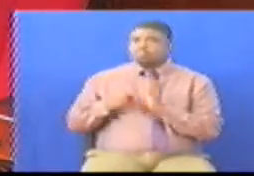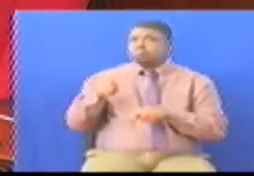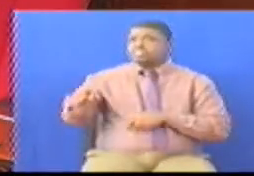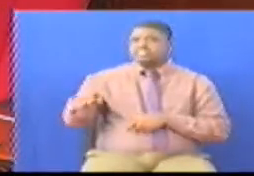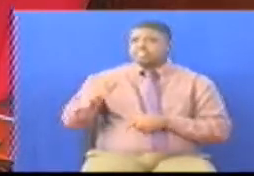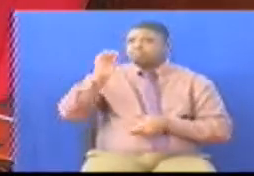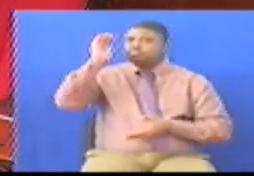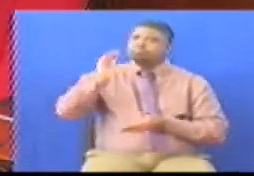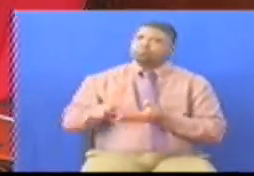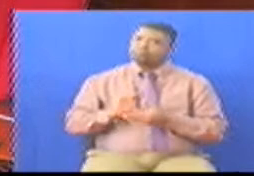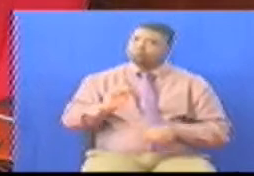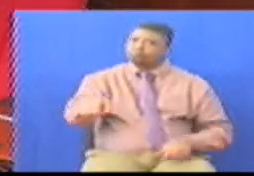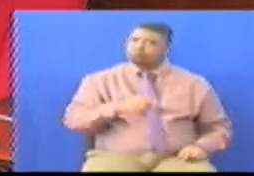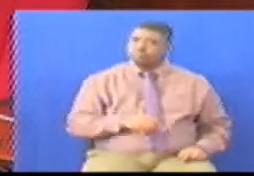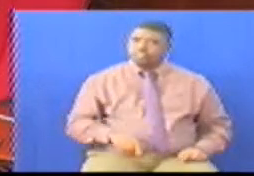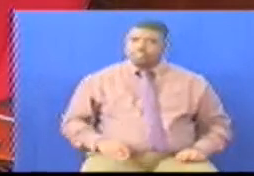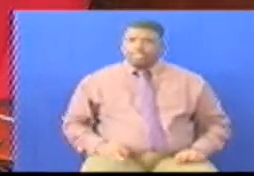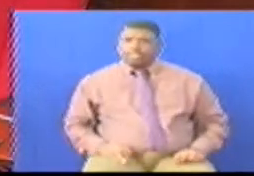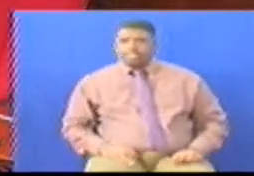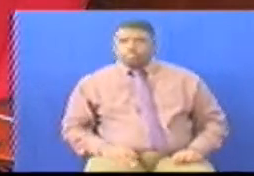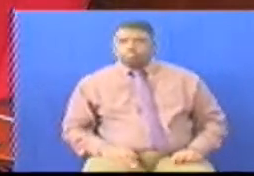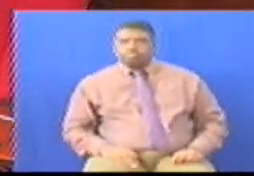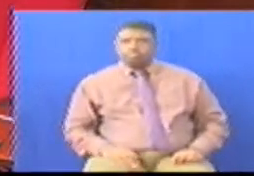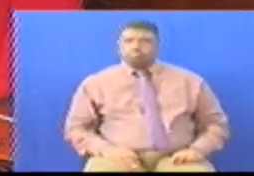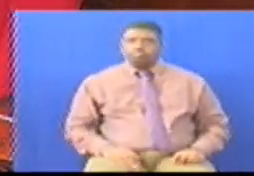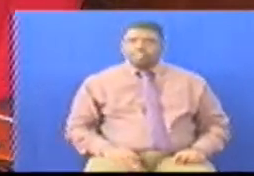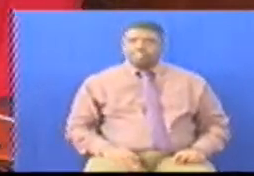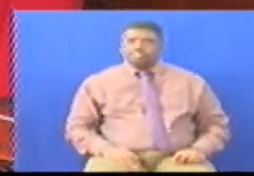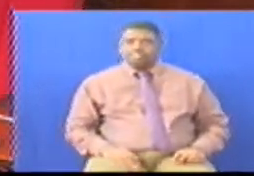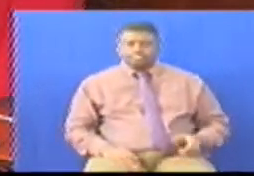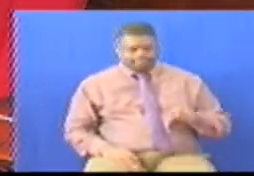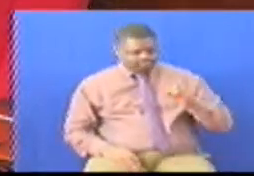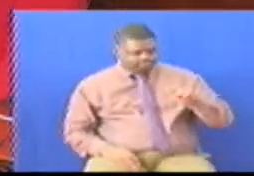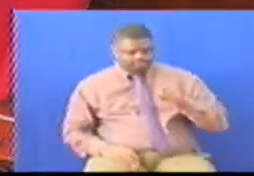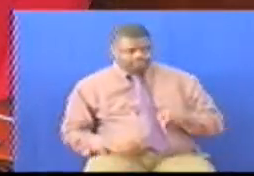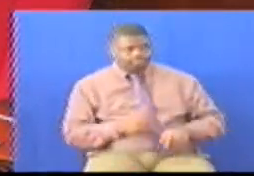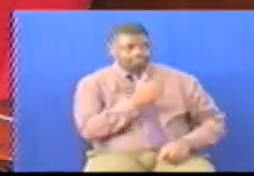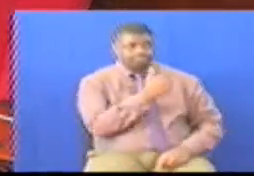mapungufu. Lakini ilionekana pia Mheshimiwa Speaker ni kwamba TTCL